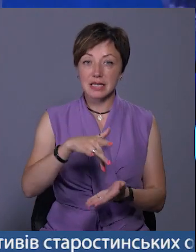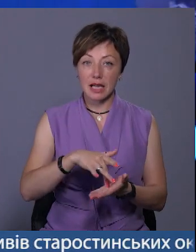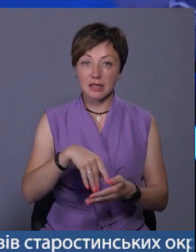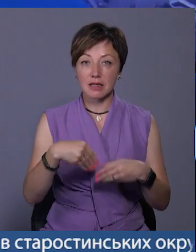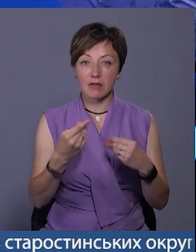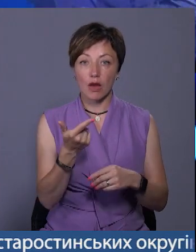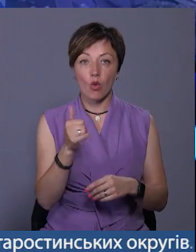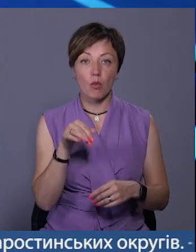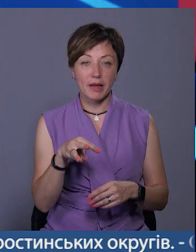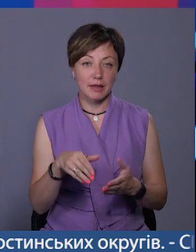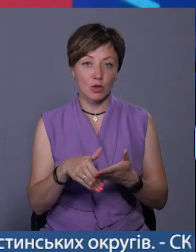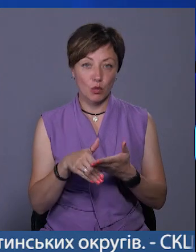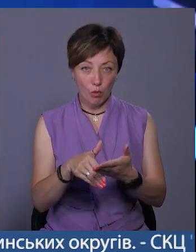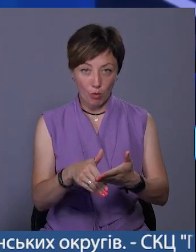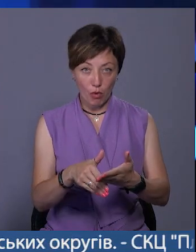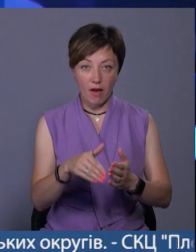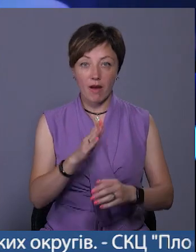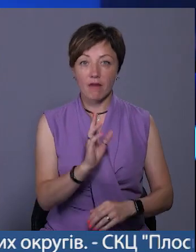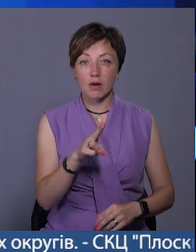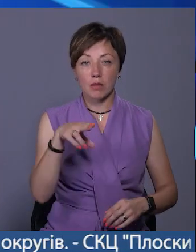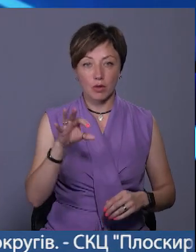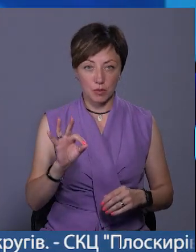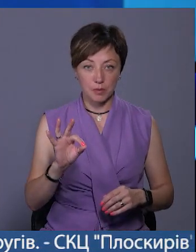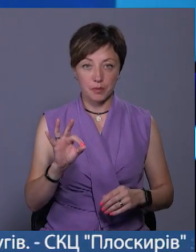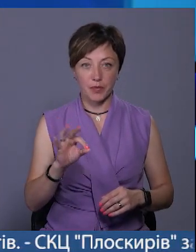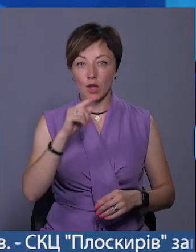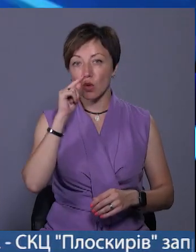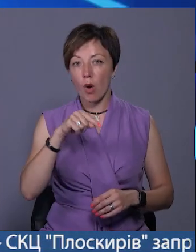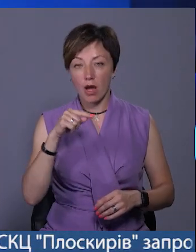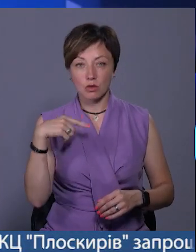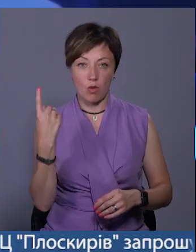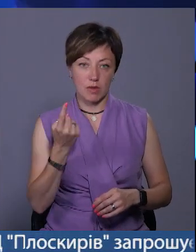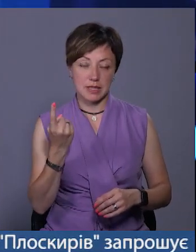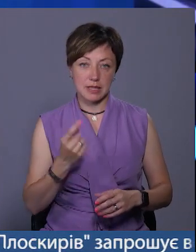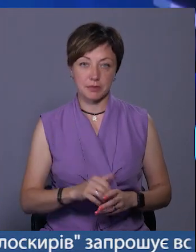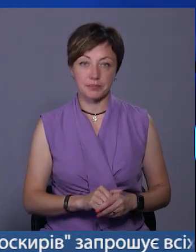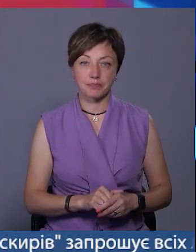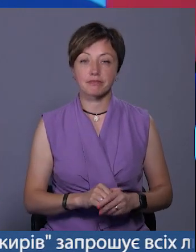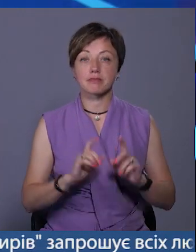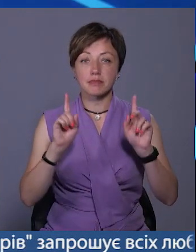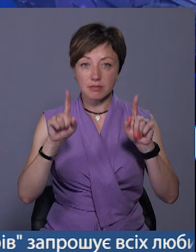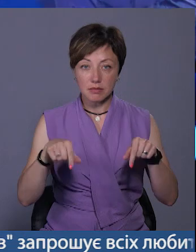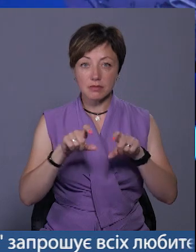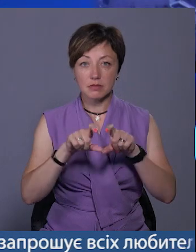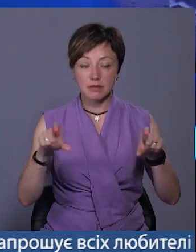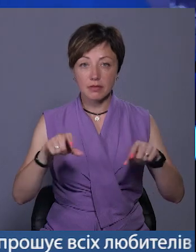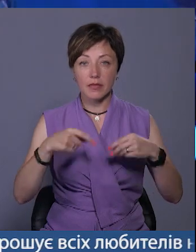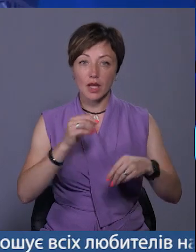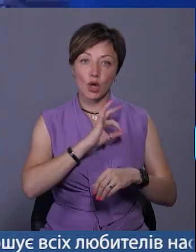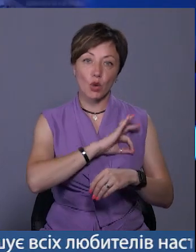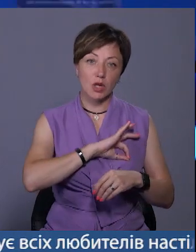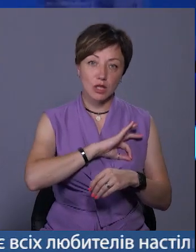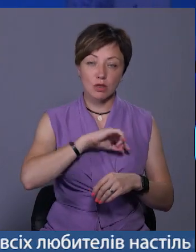надання гуманітарної допомоги внутрішньопереміщеним особам з Луганської області. Також в установі надають юридичну